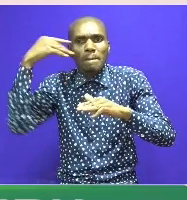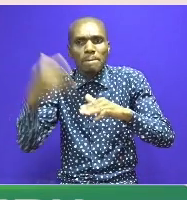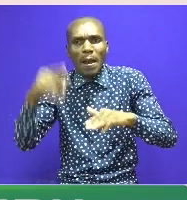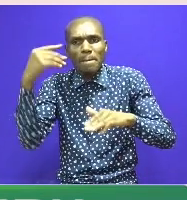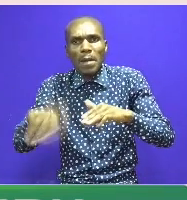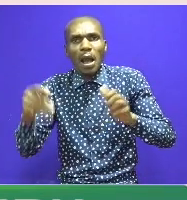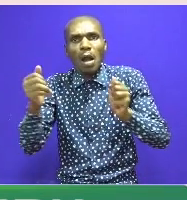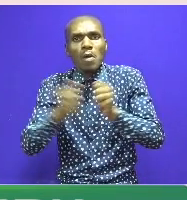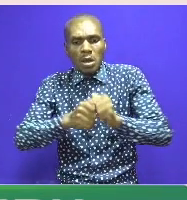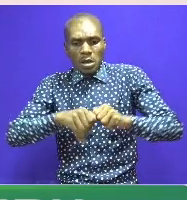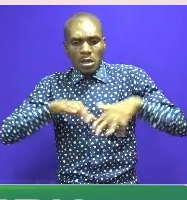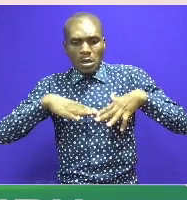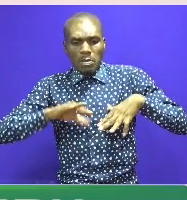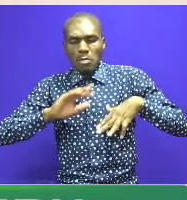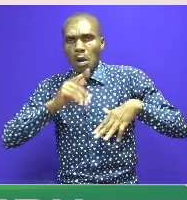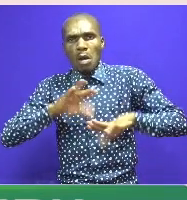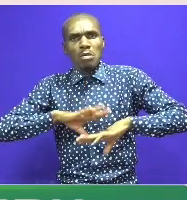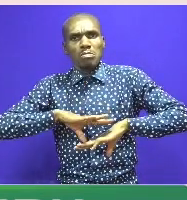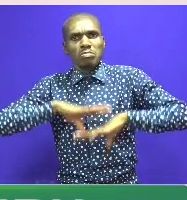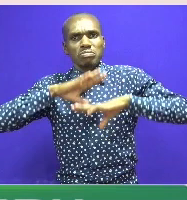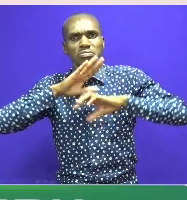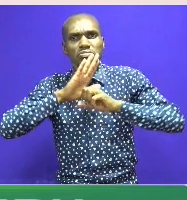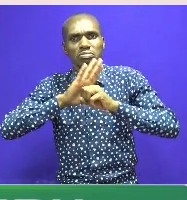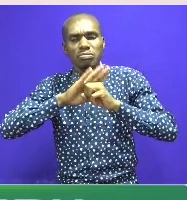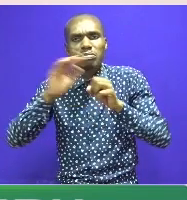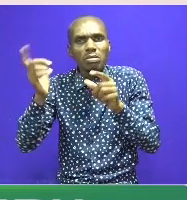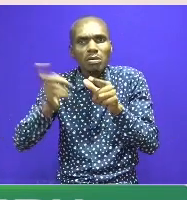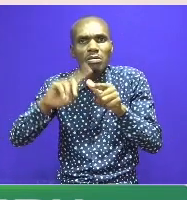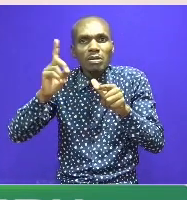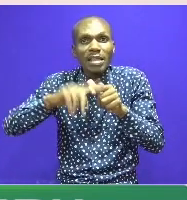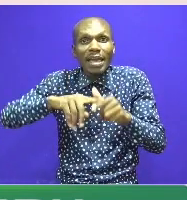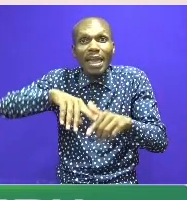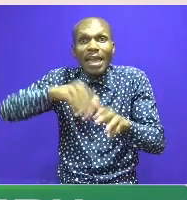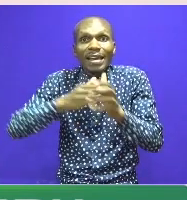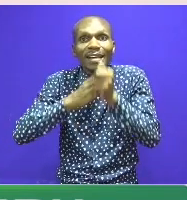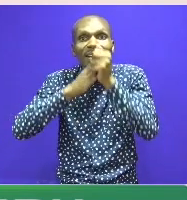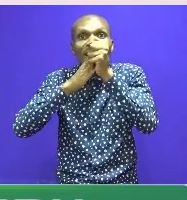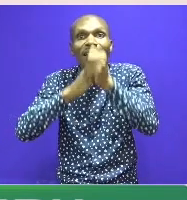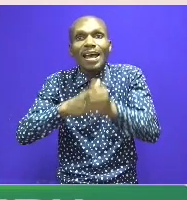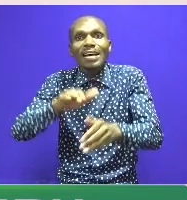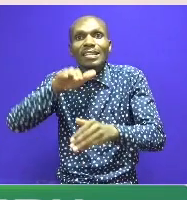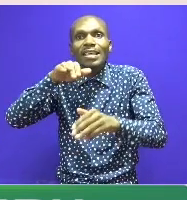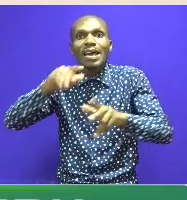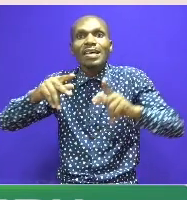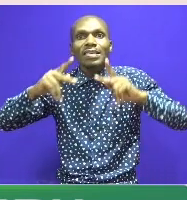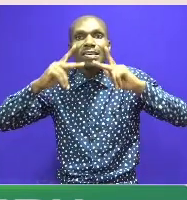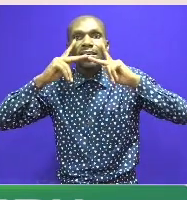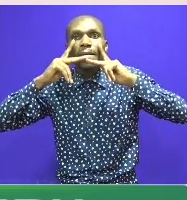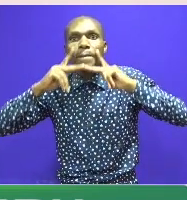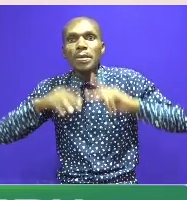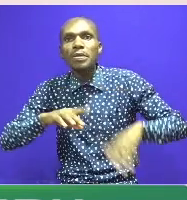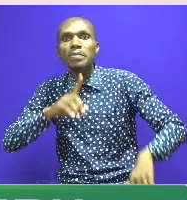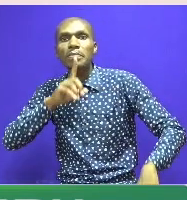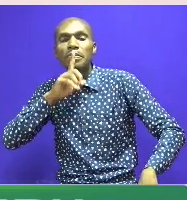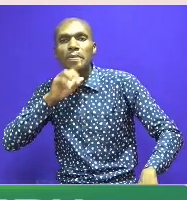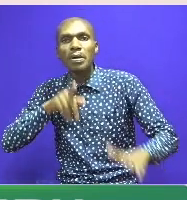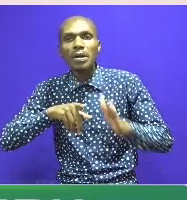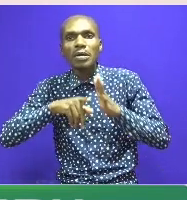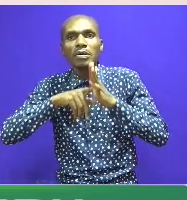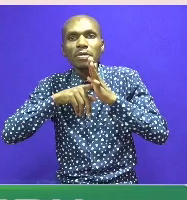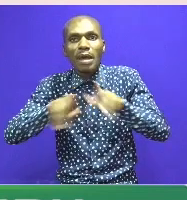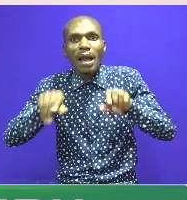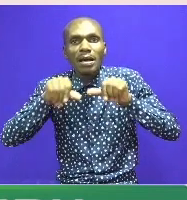abo barokanite ko bano bururobonene nabona ni gabara ya bubaganirie omureme no botoyere ruko ene kiwa asense meyochinga